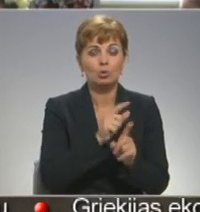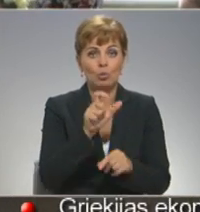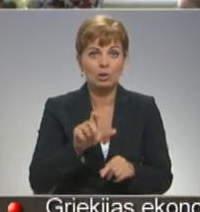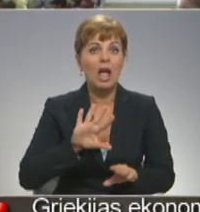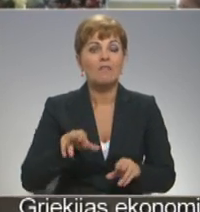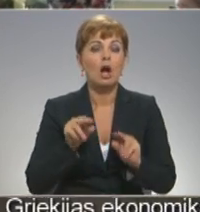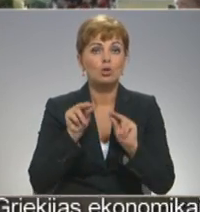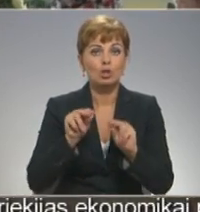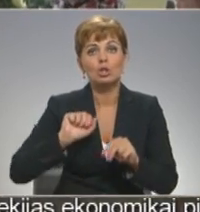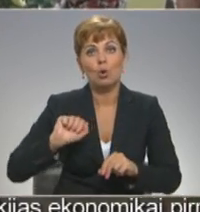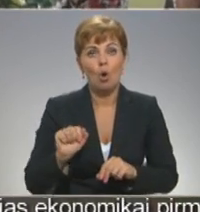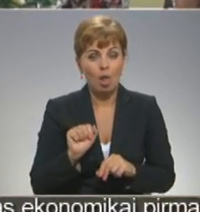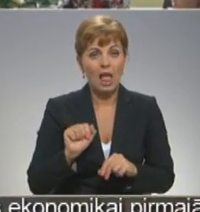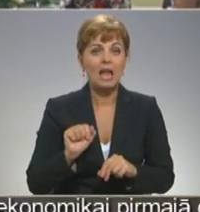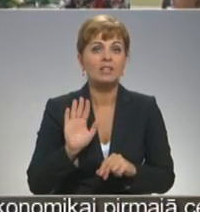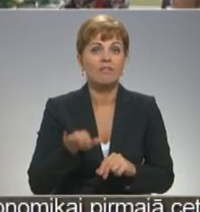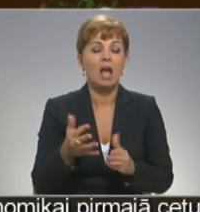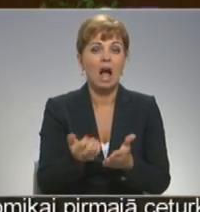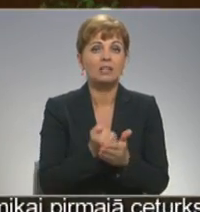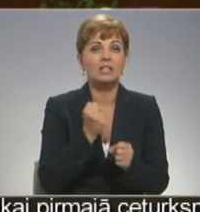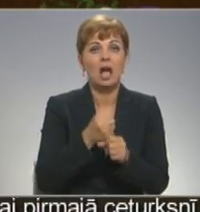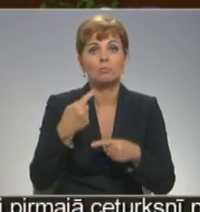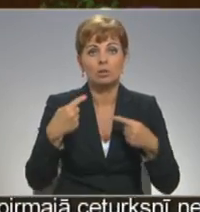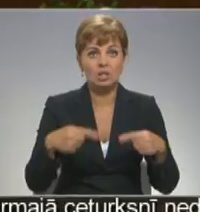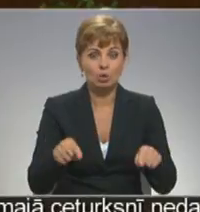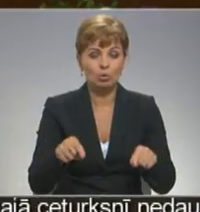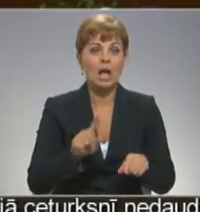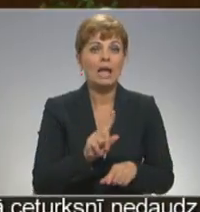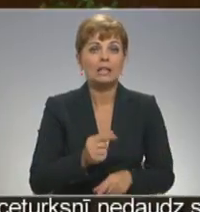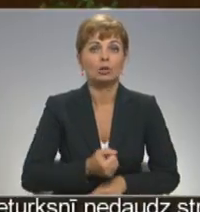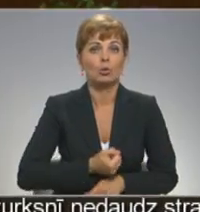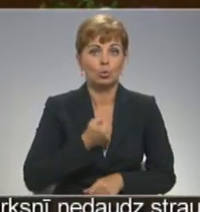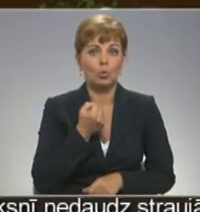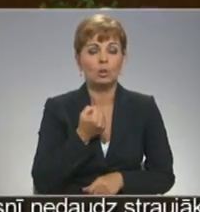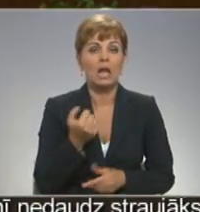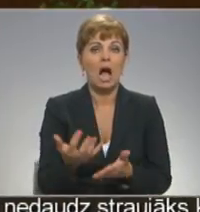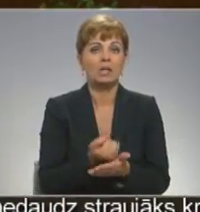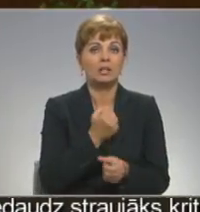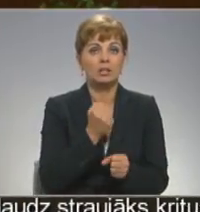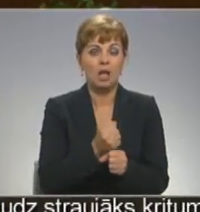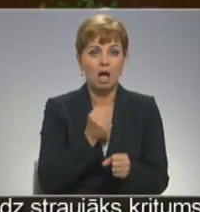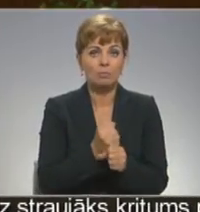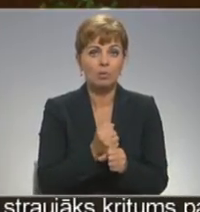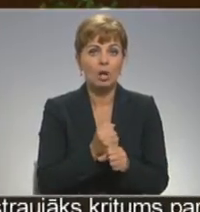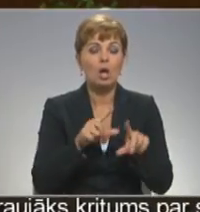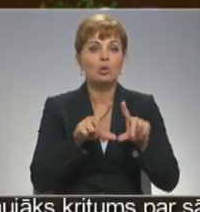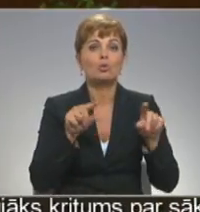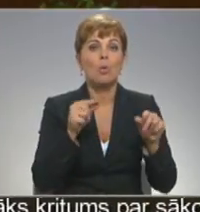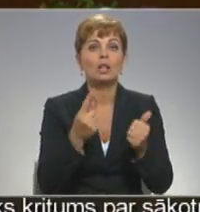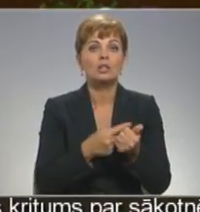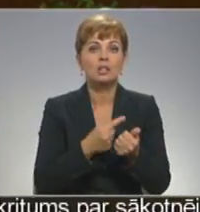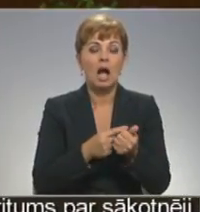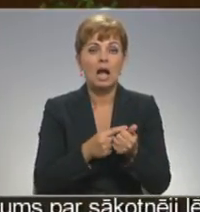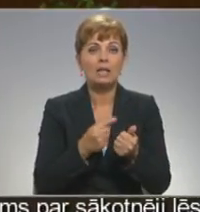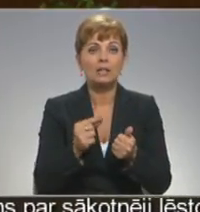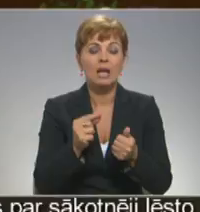ticat, ka jūsu kolēģi var atrast darbu citur? Diezgan grūti neapšaubām atrast darbu, tāpēc, ka to skolu skaits nevis palielinās,